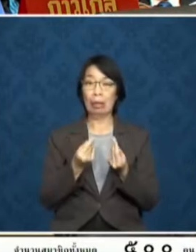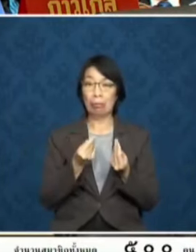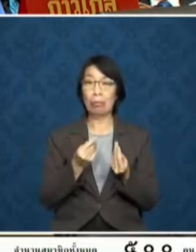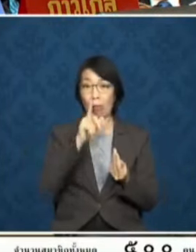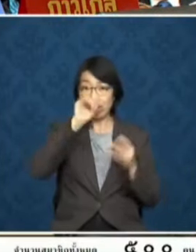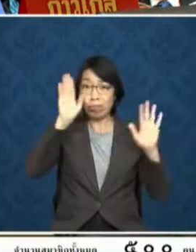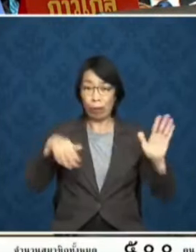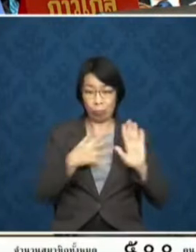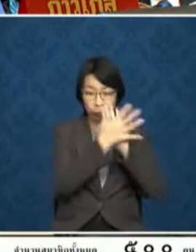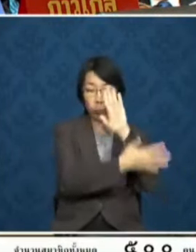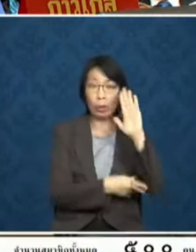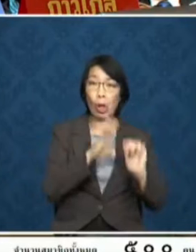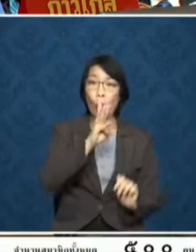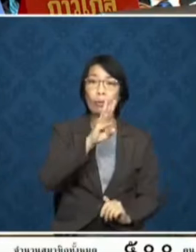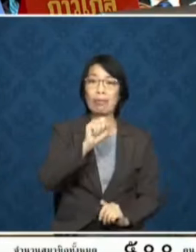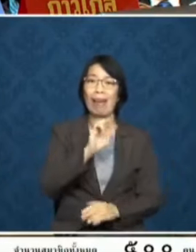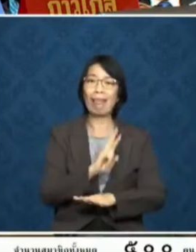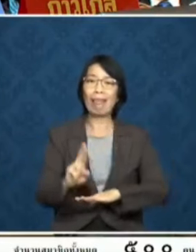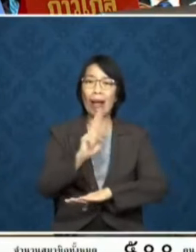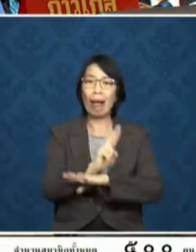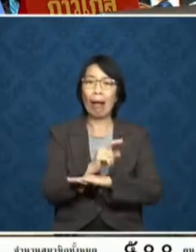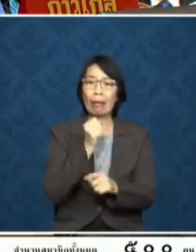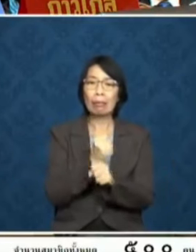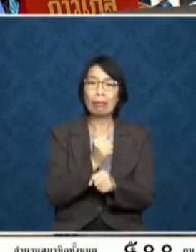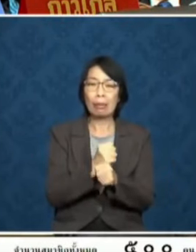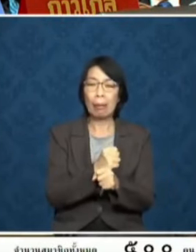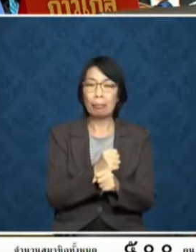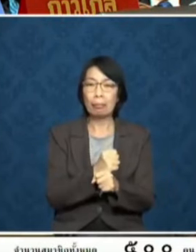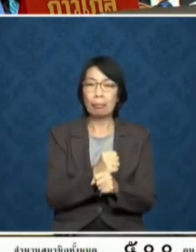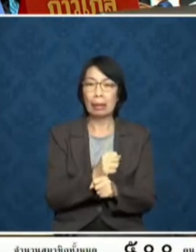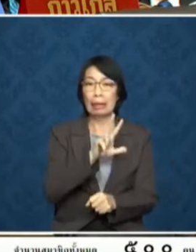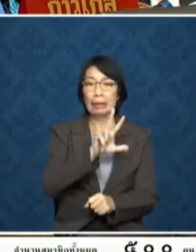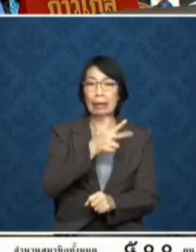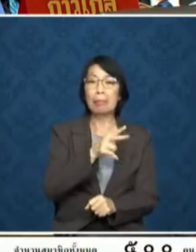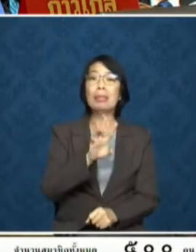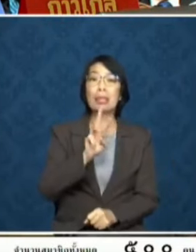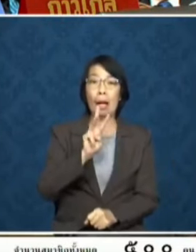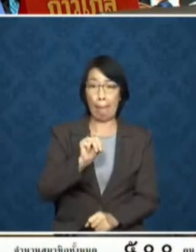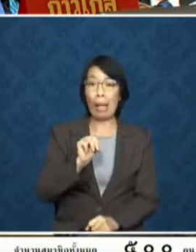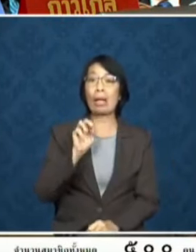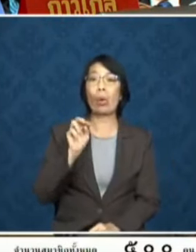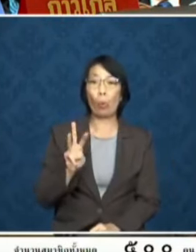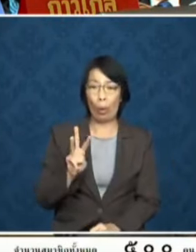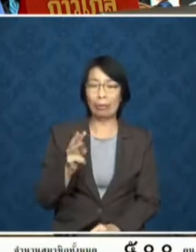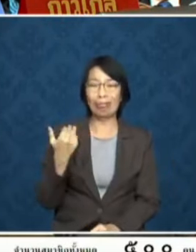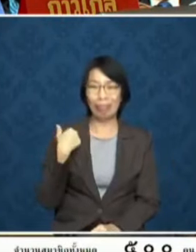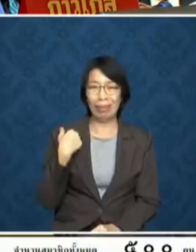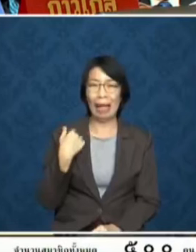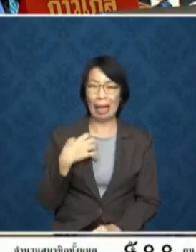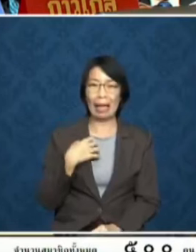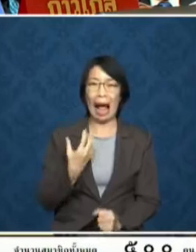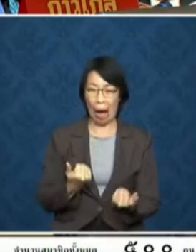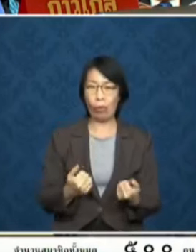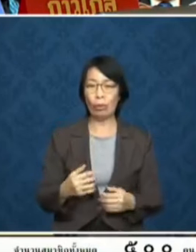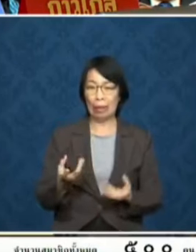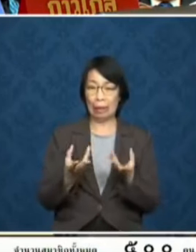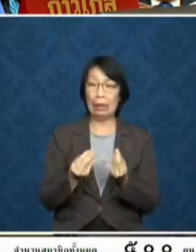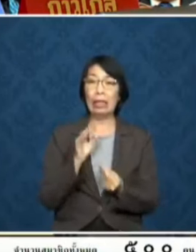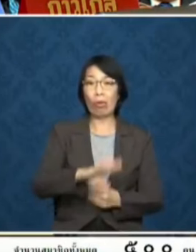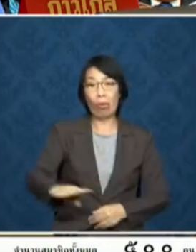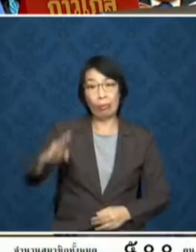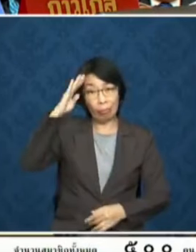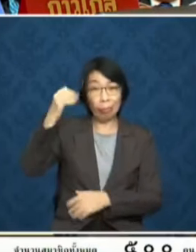ไร่เพื่อให้รองรับการผลิตโซลาร์ฟาร์มได้ 30,000 เมกะวัตต์โดยจะนำพื้นที่ของกองทัพบกทั่วประเทศกว่า